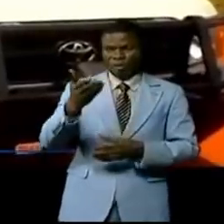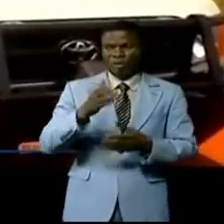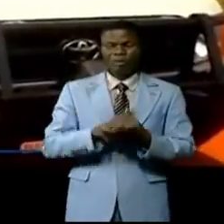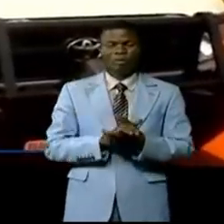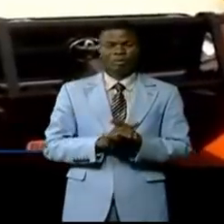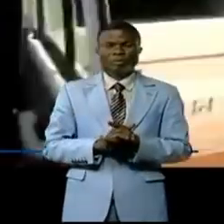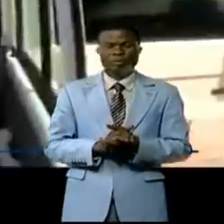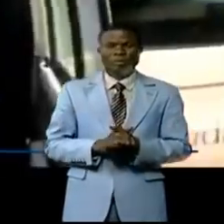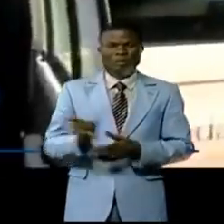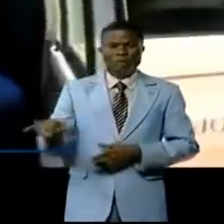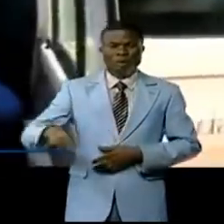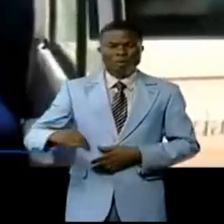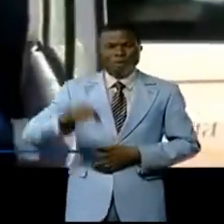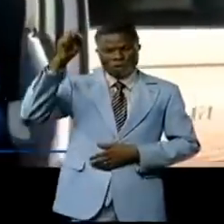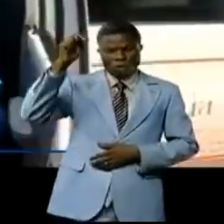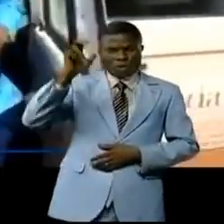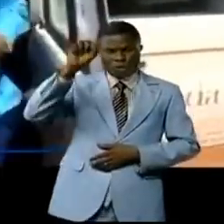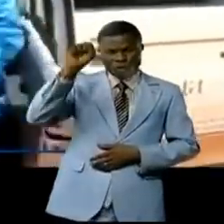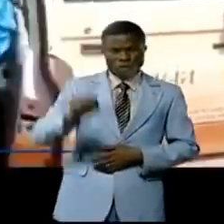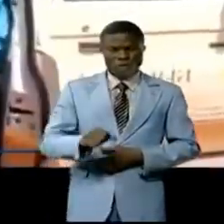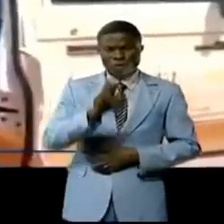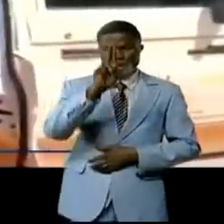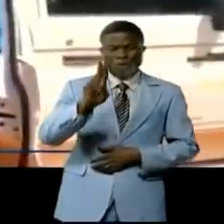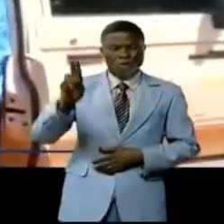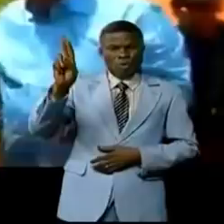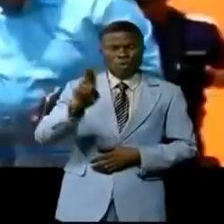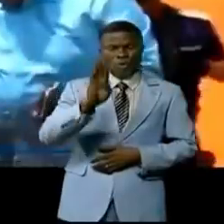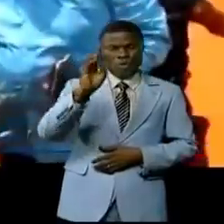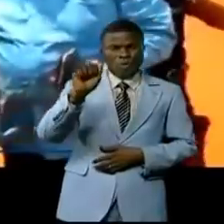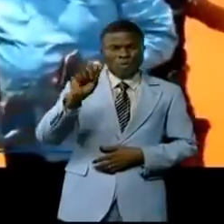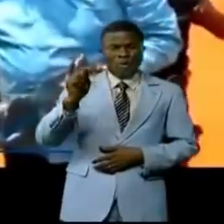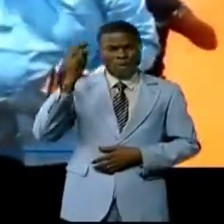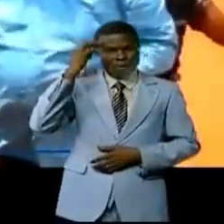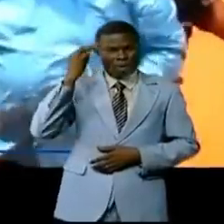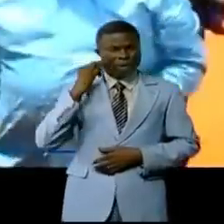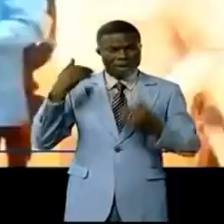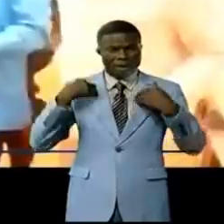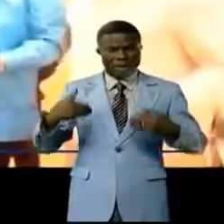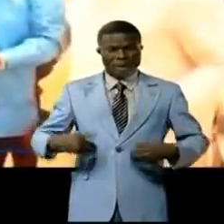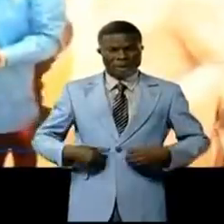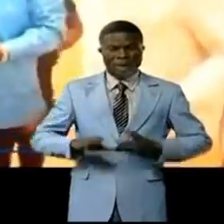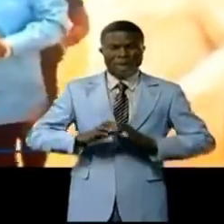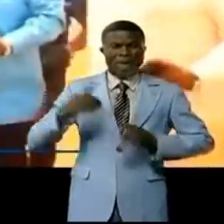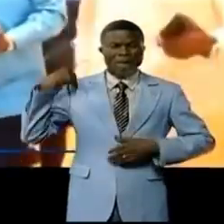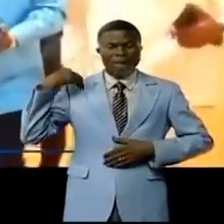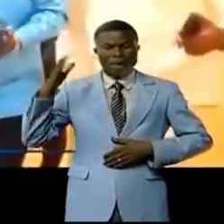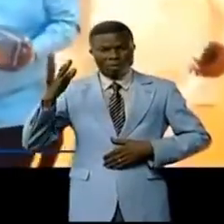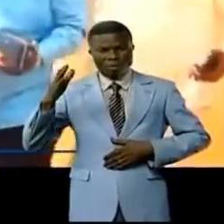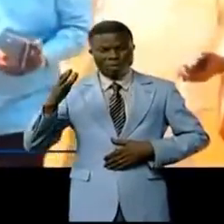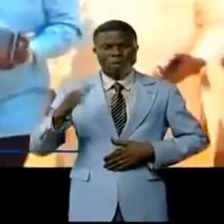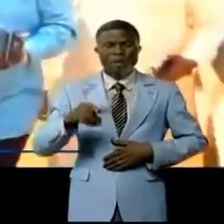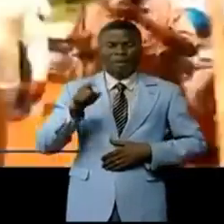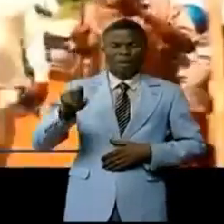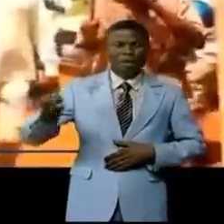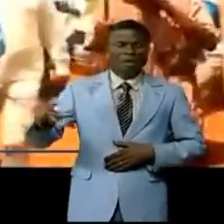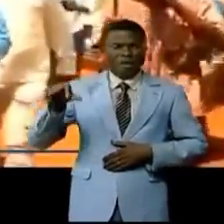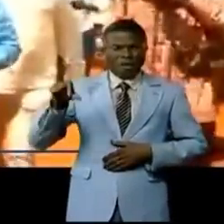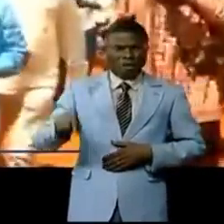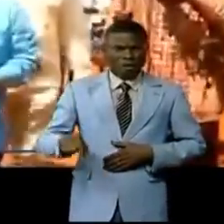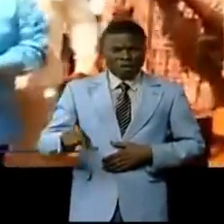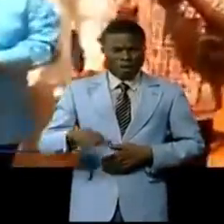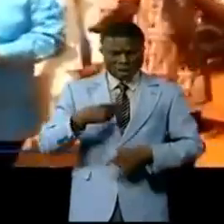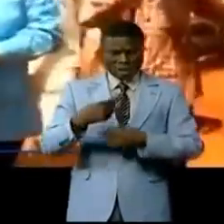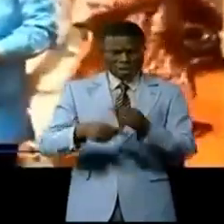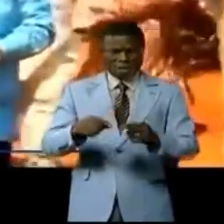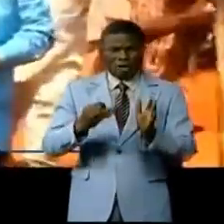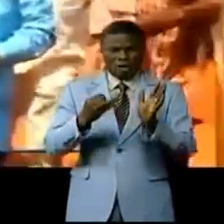Après le Province du Nord et du Sud Ubangi, le ministre de la Santé publique, Hygiène et Prévention, Dr Jean-Jacques Mbungani Mbanda, a procédé